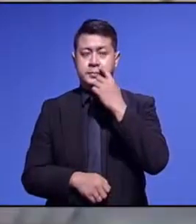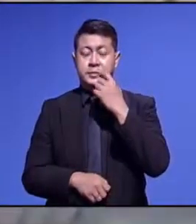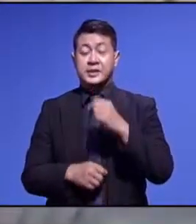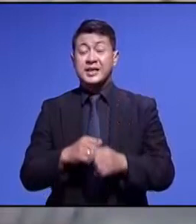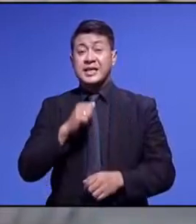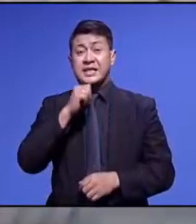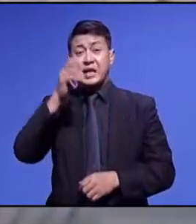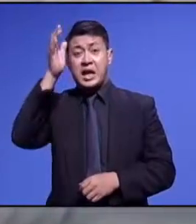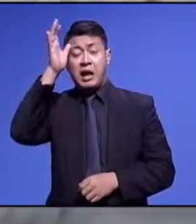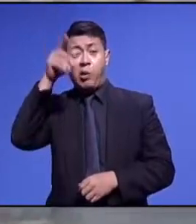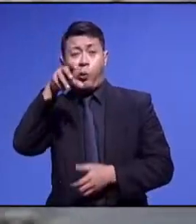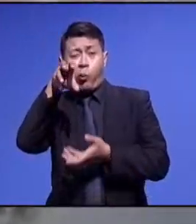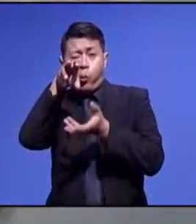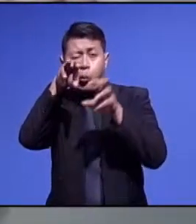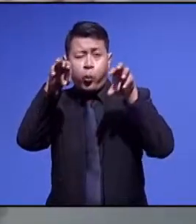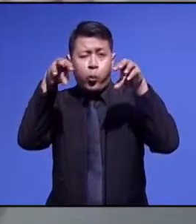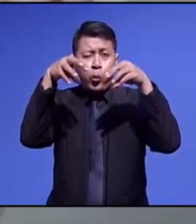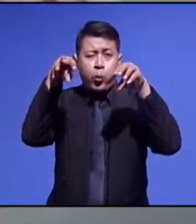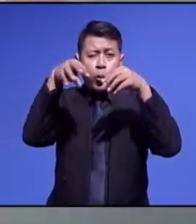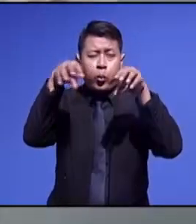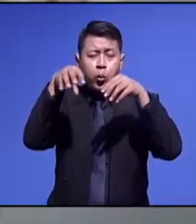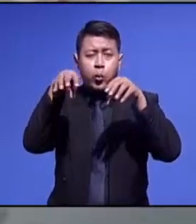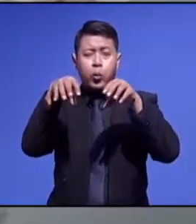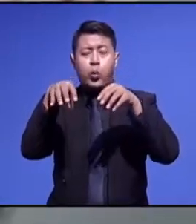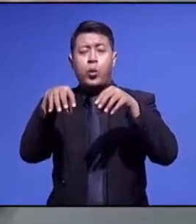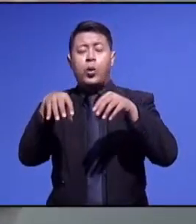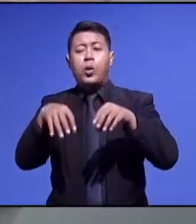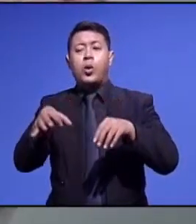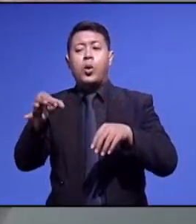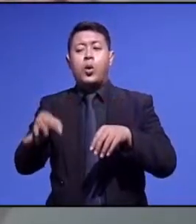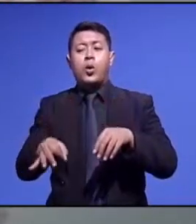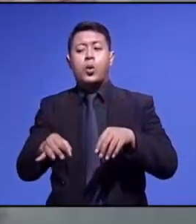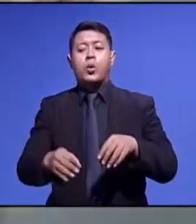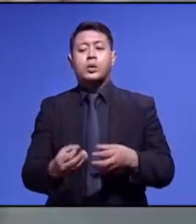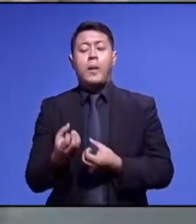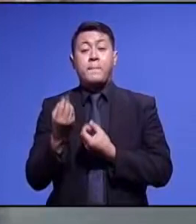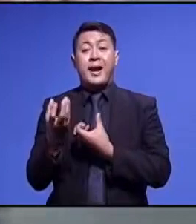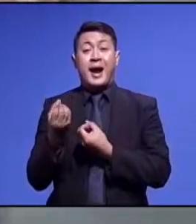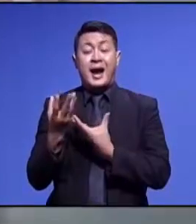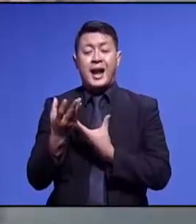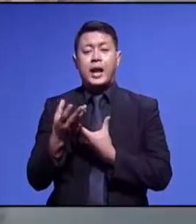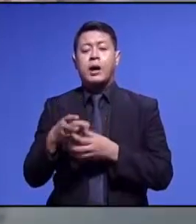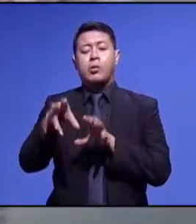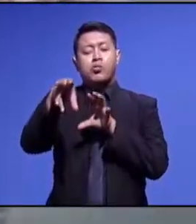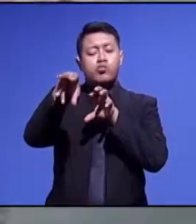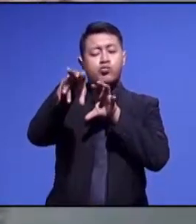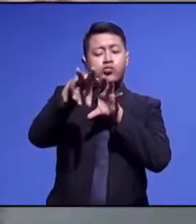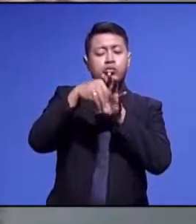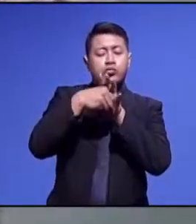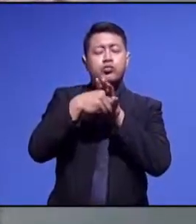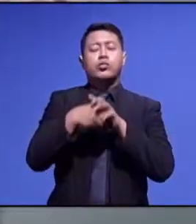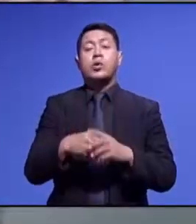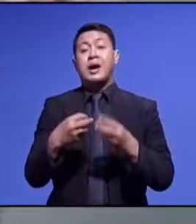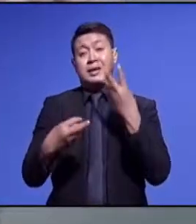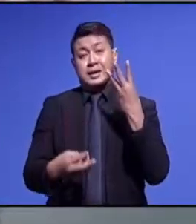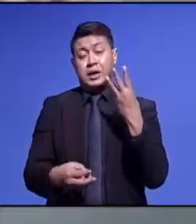Siapa sangka CCTV yang terpasang di minimarket di Jalan Pierre Tendean, Kota Palangkaraya, Kalimantan Tengah, merekam aksi pencurian yang dilakukan